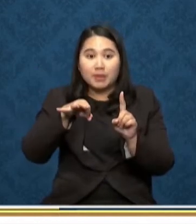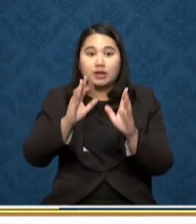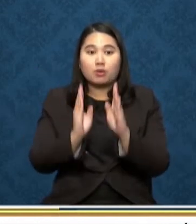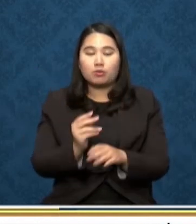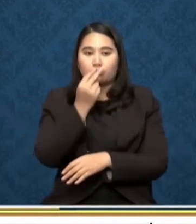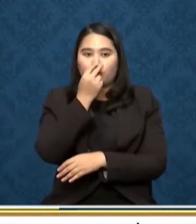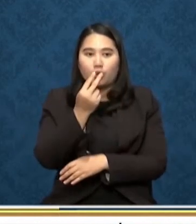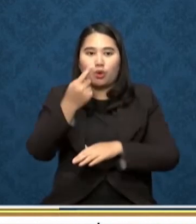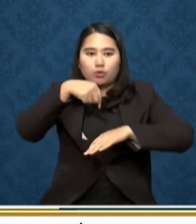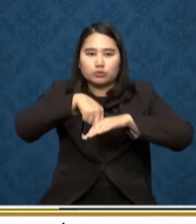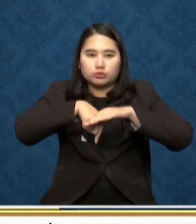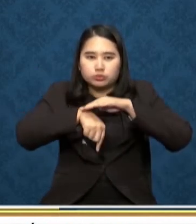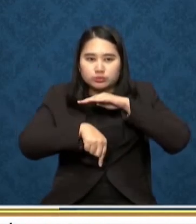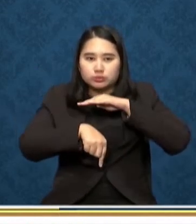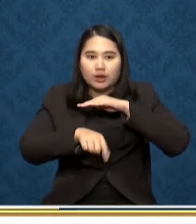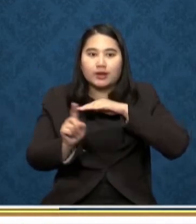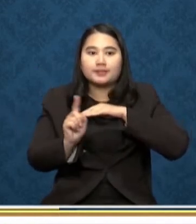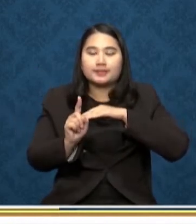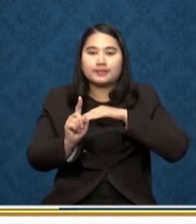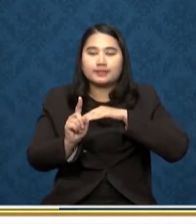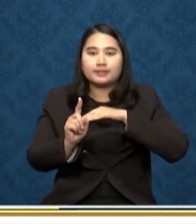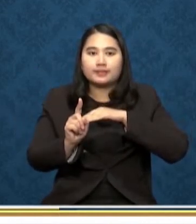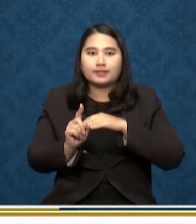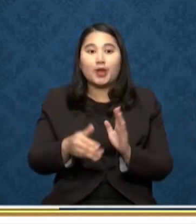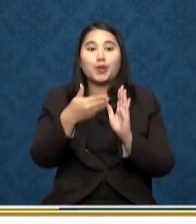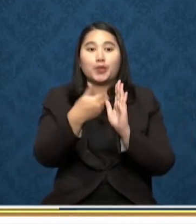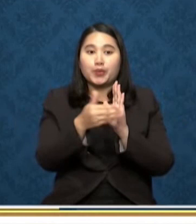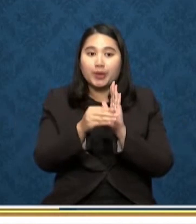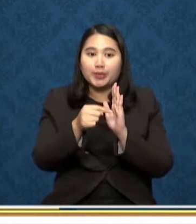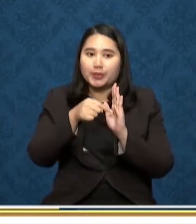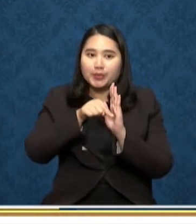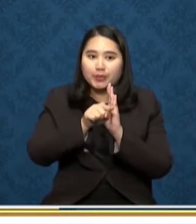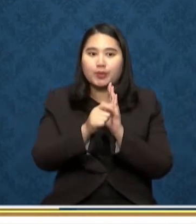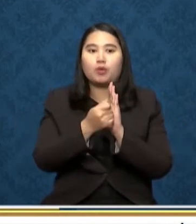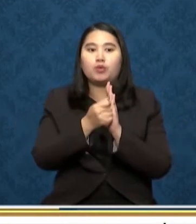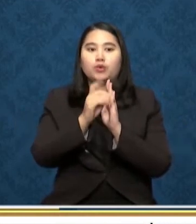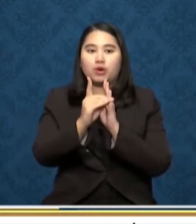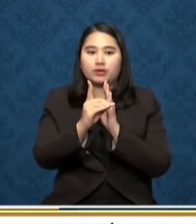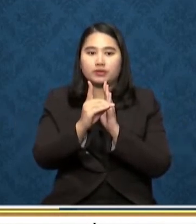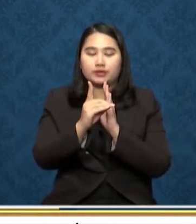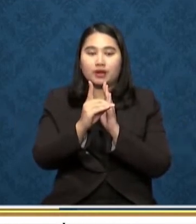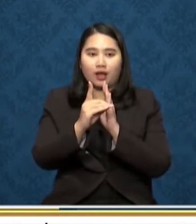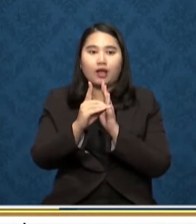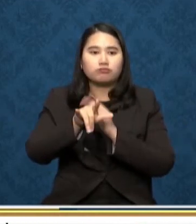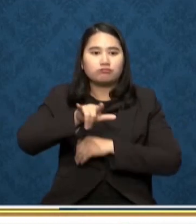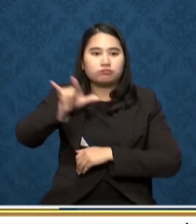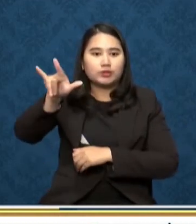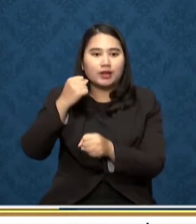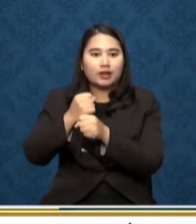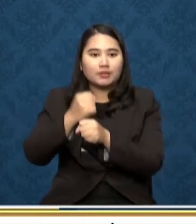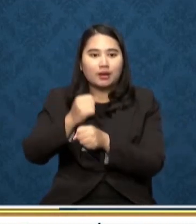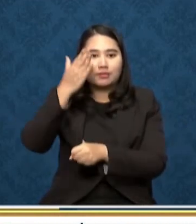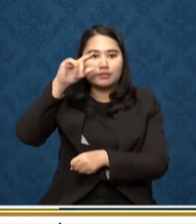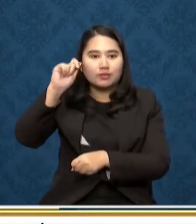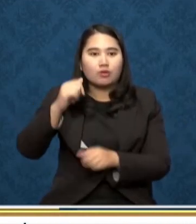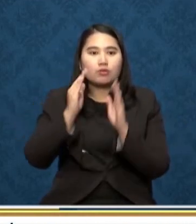ข้อมูลเข vowไป MINEOพี่น้พระชน์กี่พชน์ไประคทอสเร็ลสูงถึง